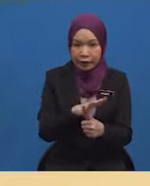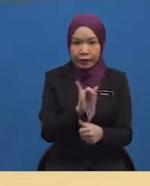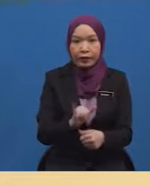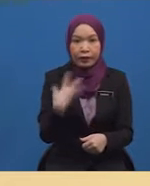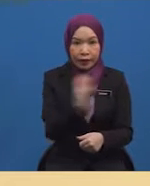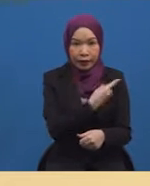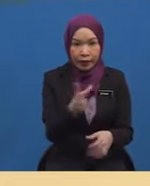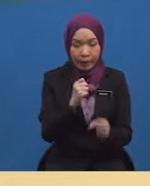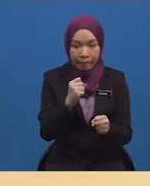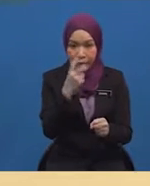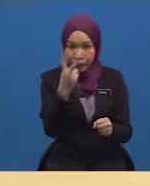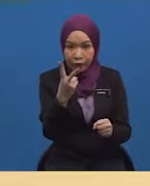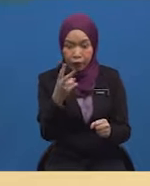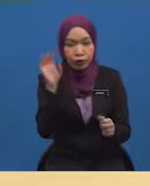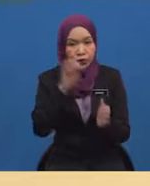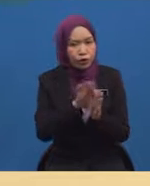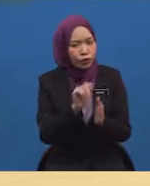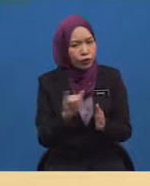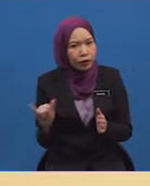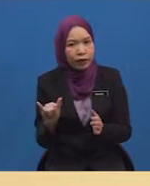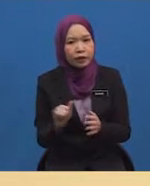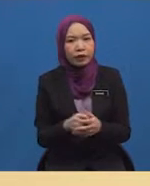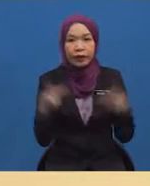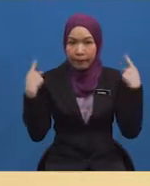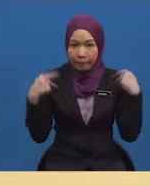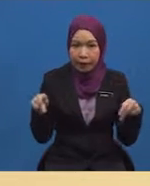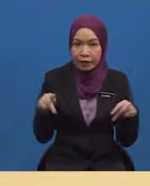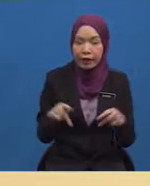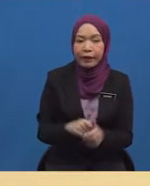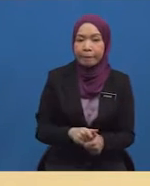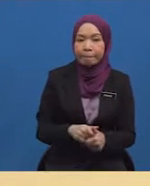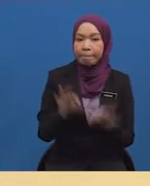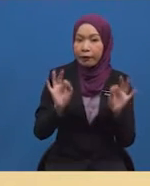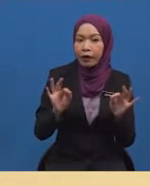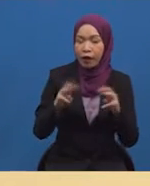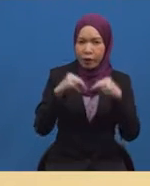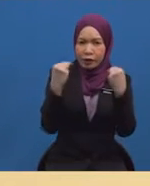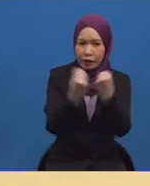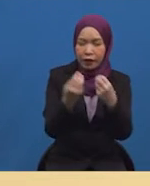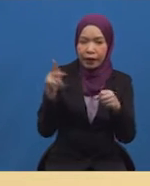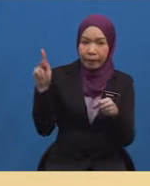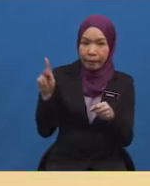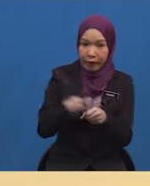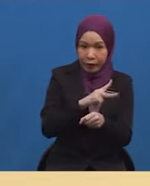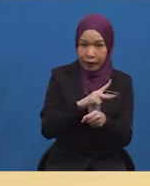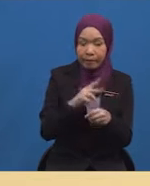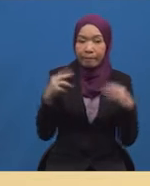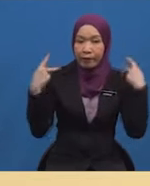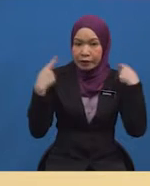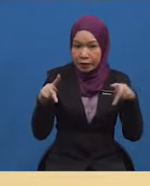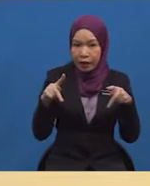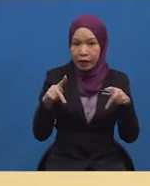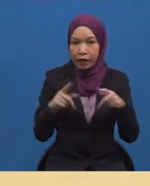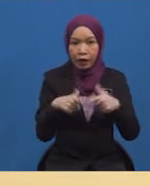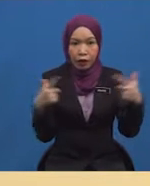kesan ke atas pasaran. Kawasan yang berpenduduk padat menyediakan pasaran yang luas untuk